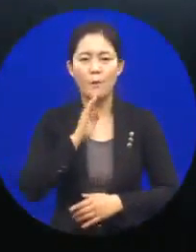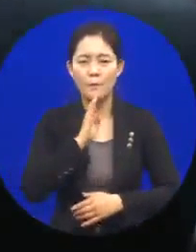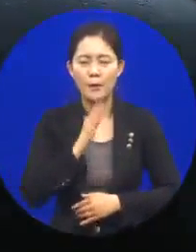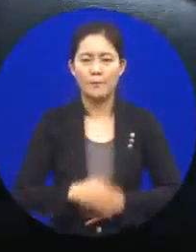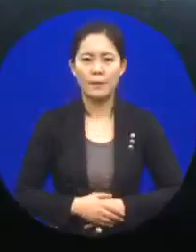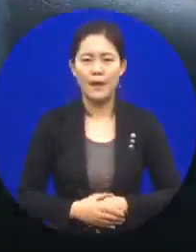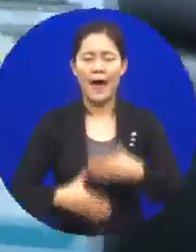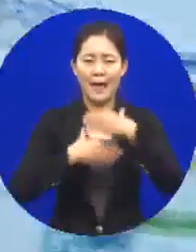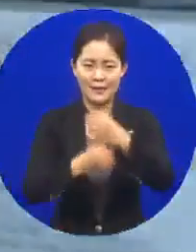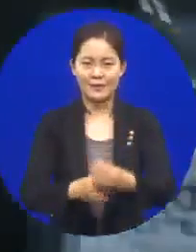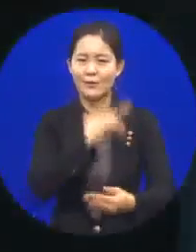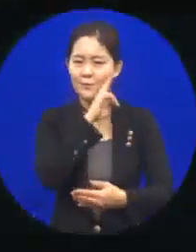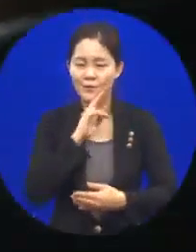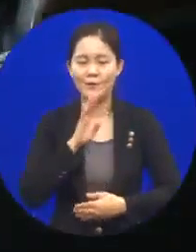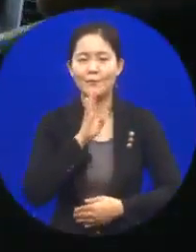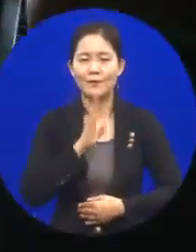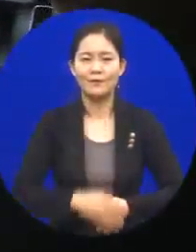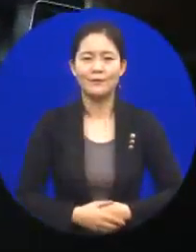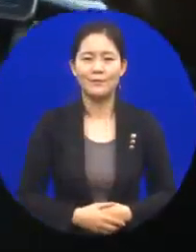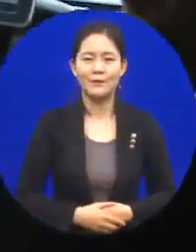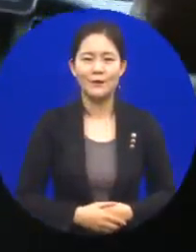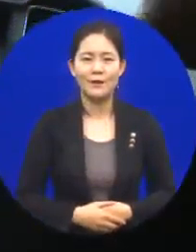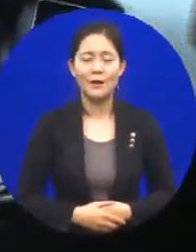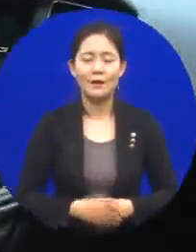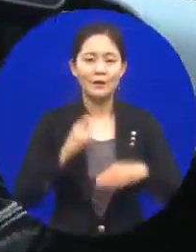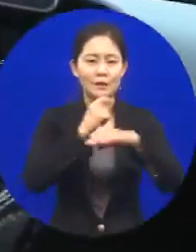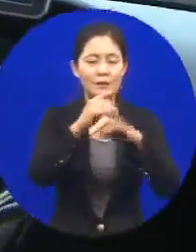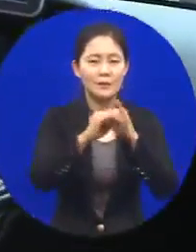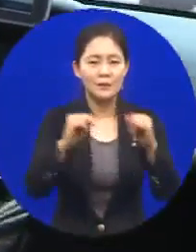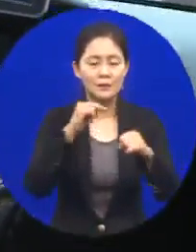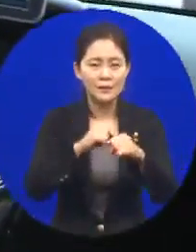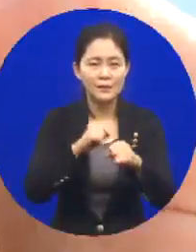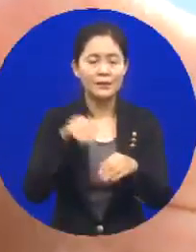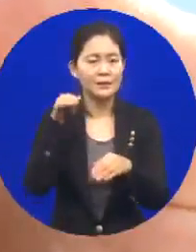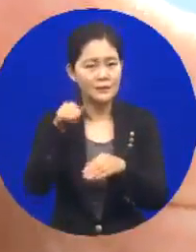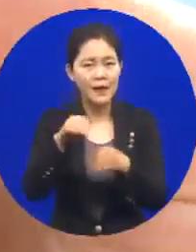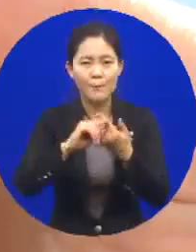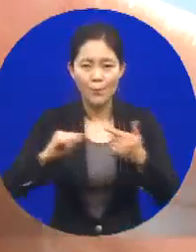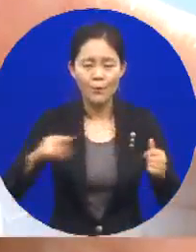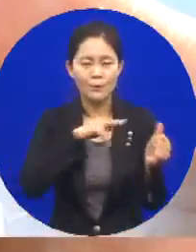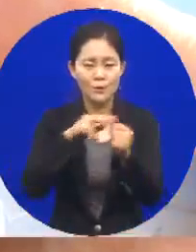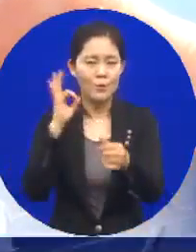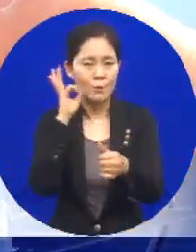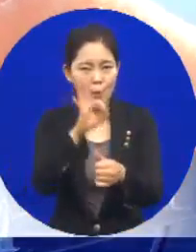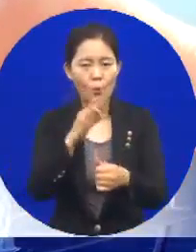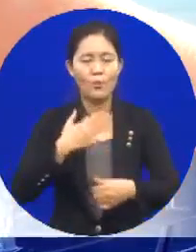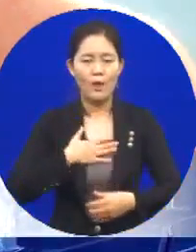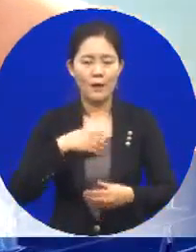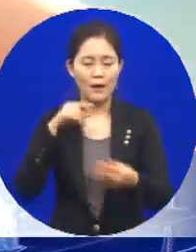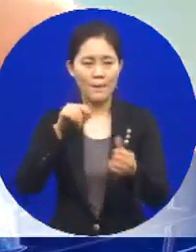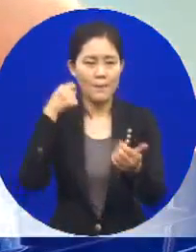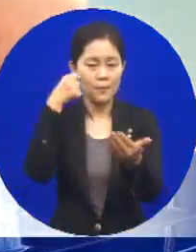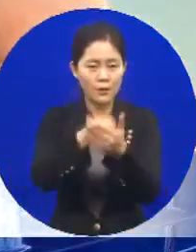앱에 비해 상대적으로 안전합니다. 또 택시기사 정보와 차종, 평점 등 택시에 대한 정보를 보고